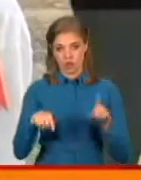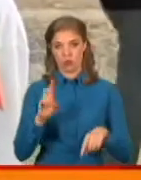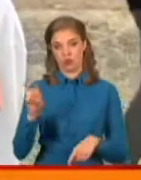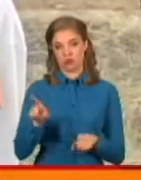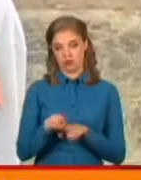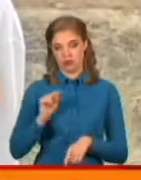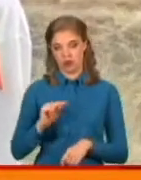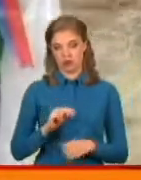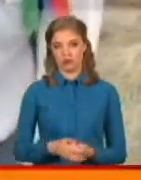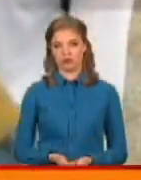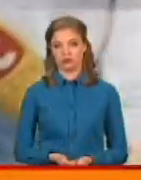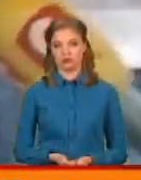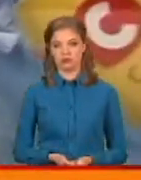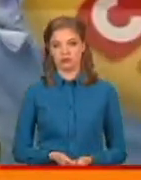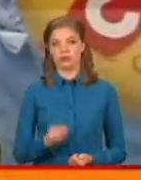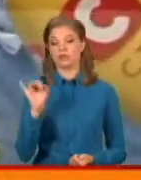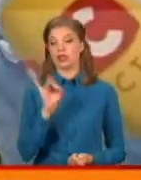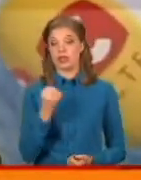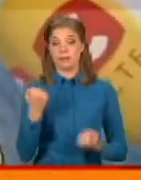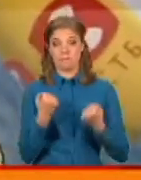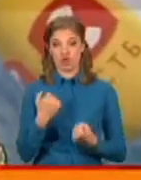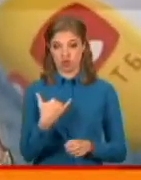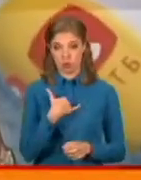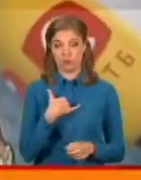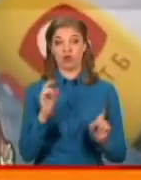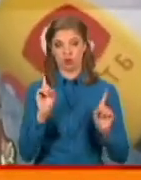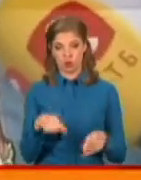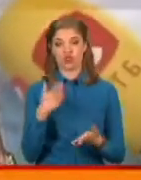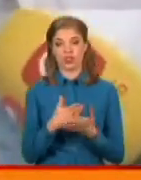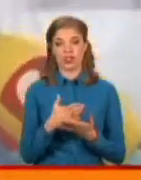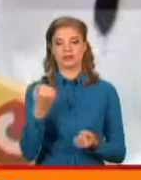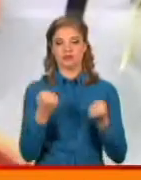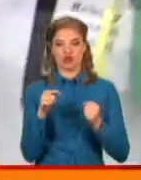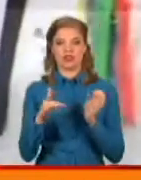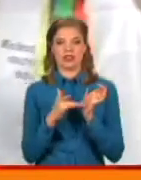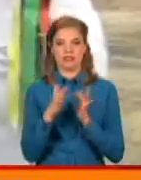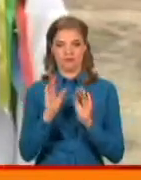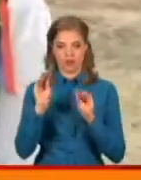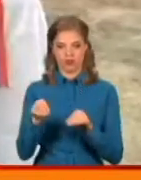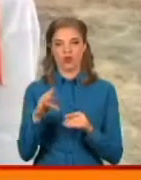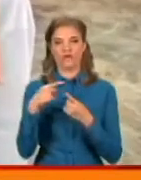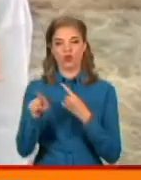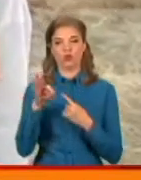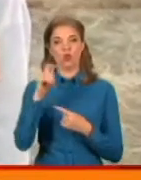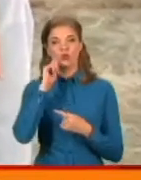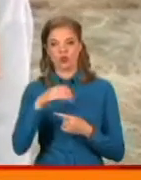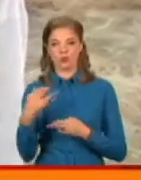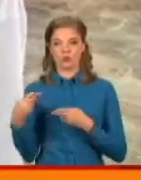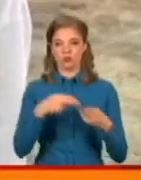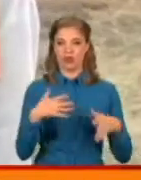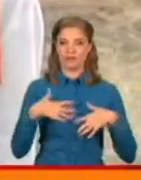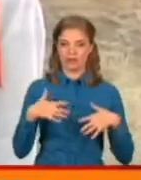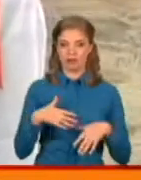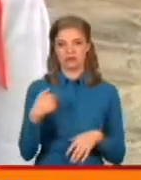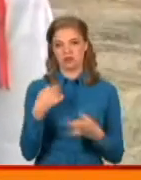роботу. І машина у мене теж є, машина символіка. В відлічі від українців, заїжджаючих в Крим,